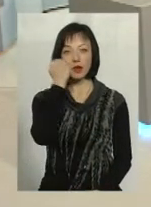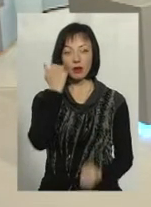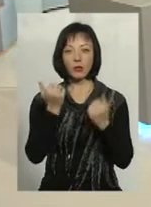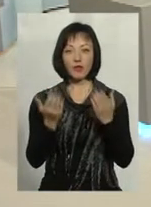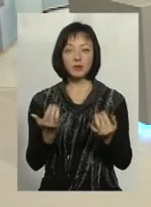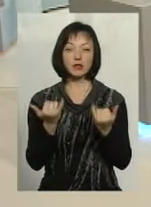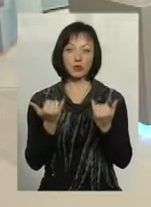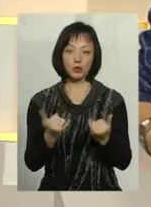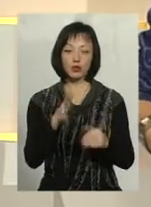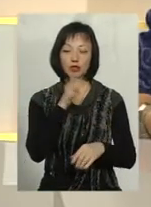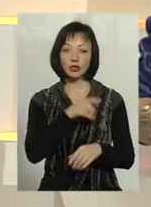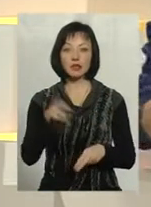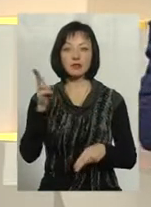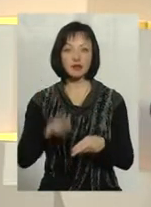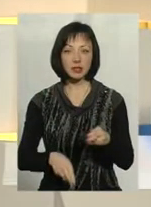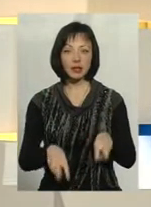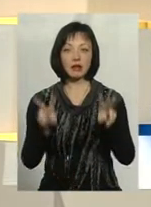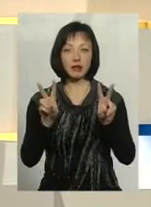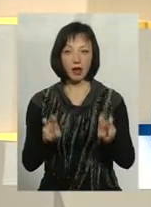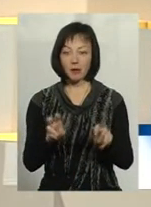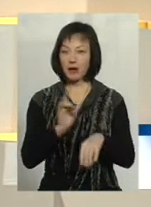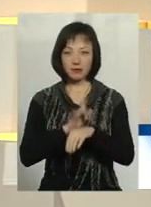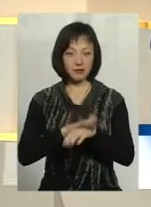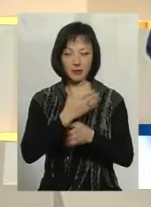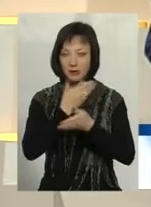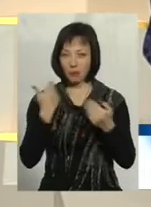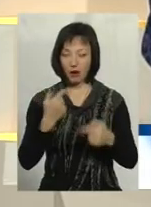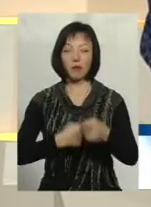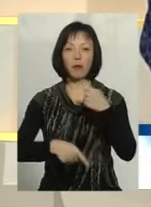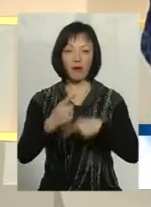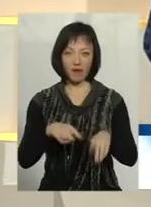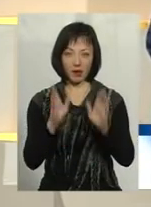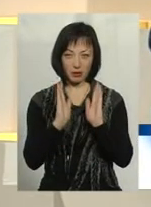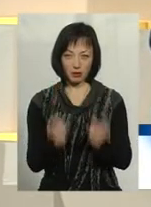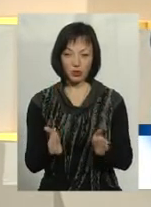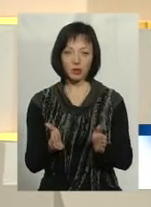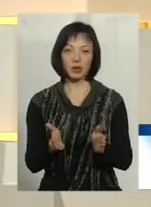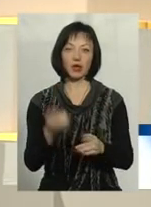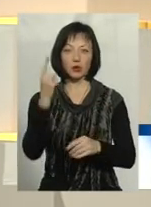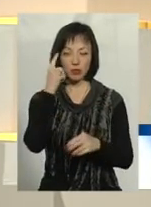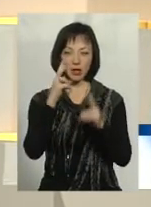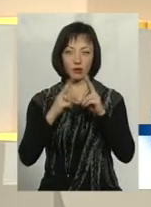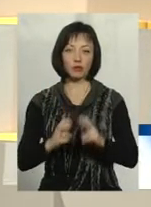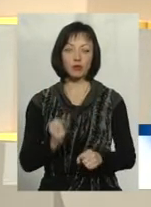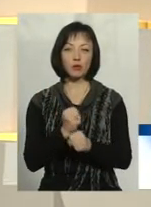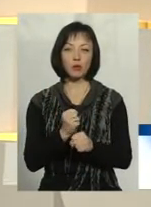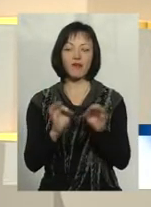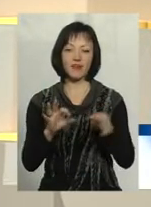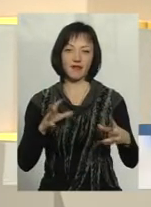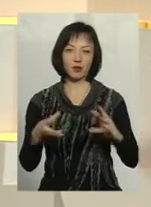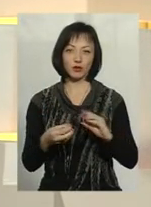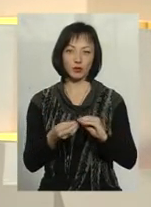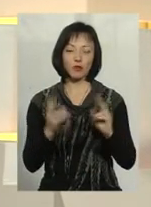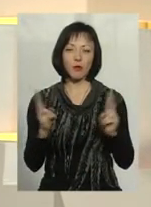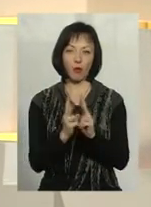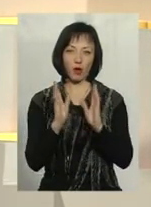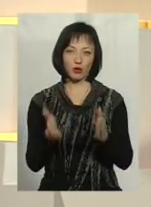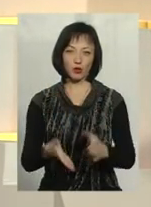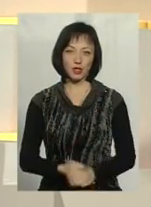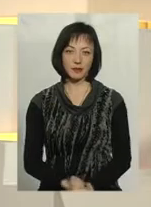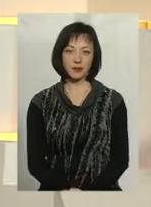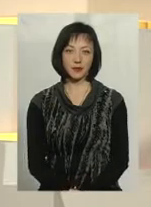якщо говорити за управління територіальне, які сьогодні появились, порівняти їх з сільськими організаціями, з сільськими радами, якщо раніше було, то там і